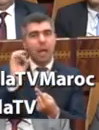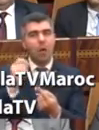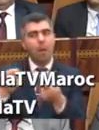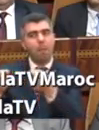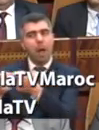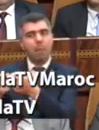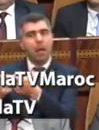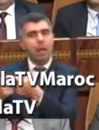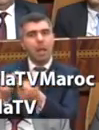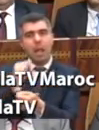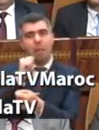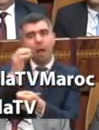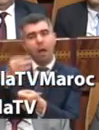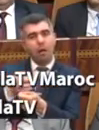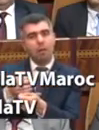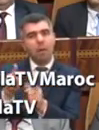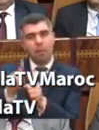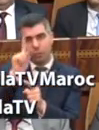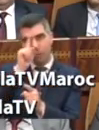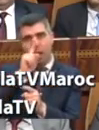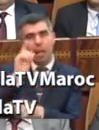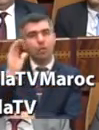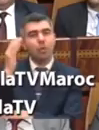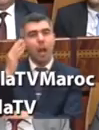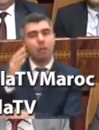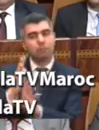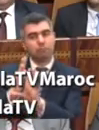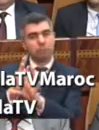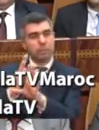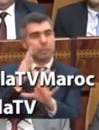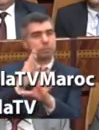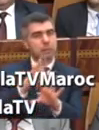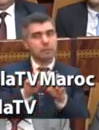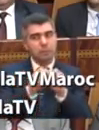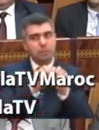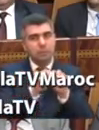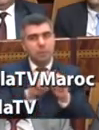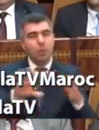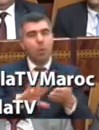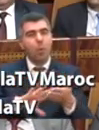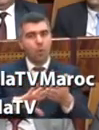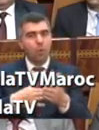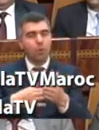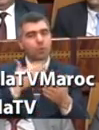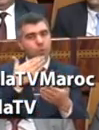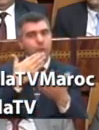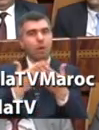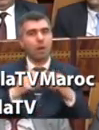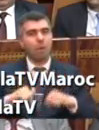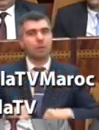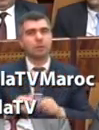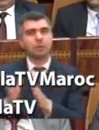الماء، لذا خصنا ندوزوا يعني للتجار والاشجار المثمره بدل يعني بدل المغروسات البوريه. شكرا سيد الوزير.